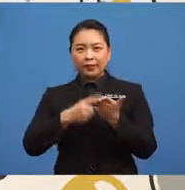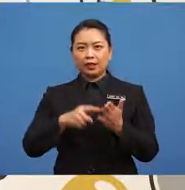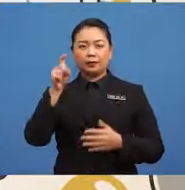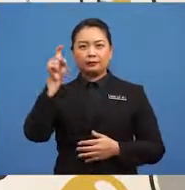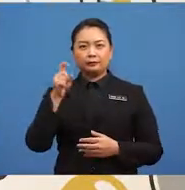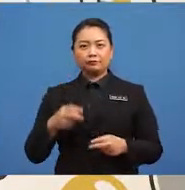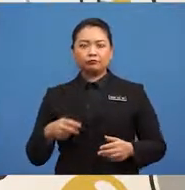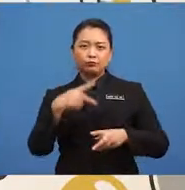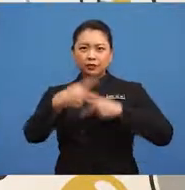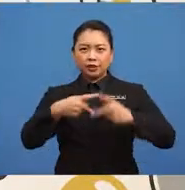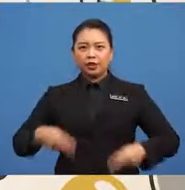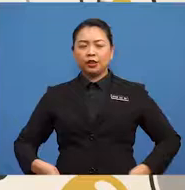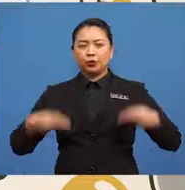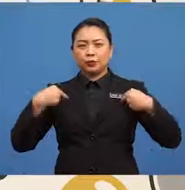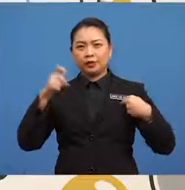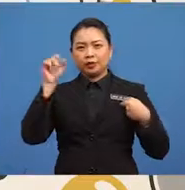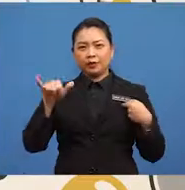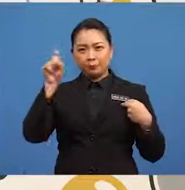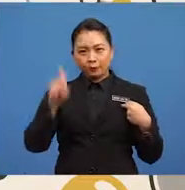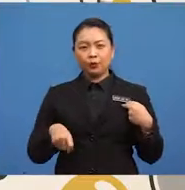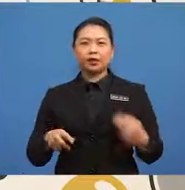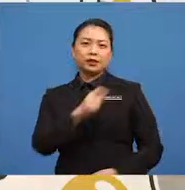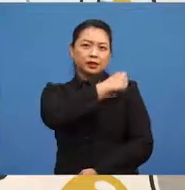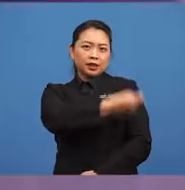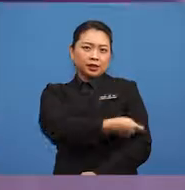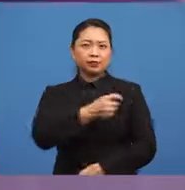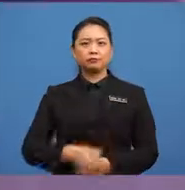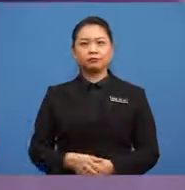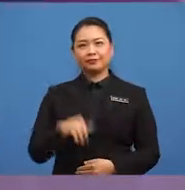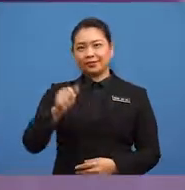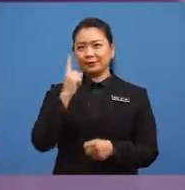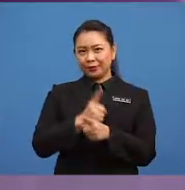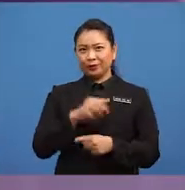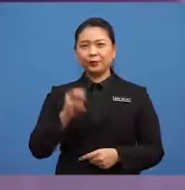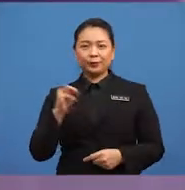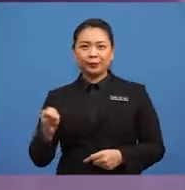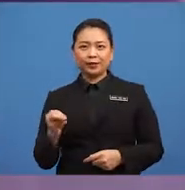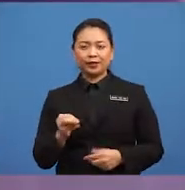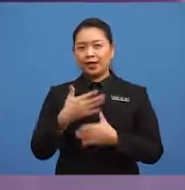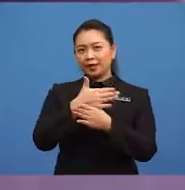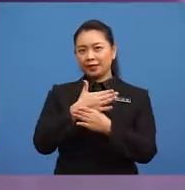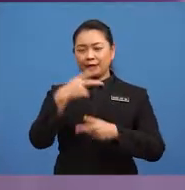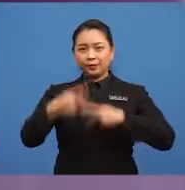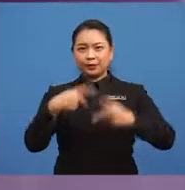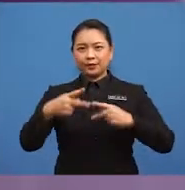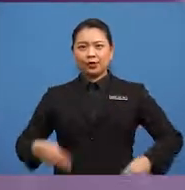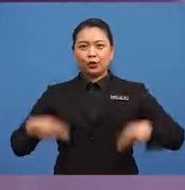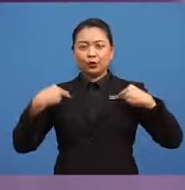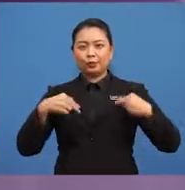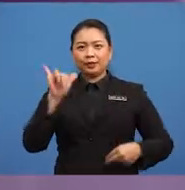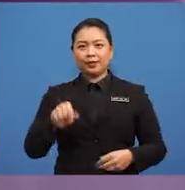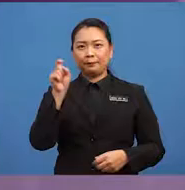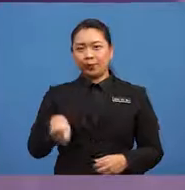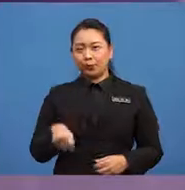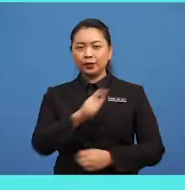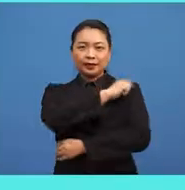proses hidup yang memerlukan tenaga? Ya betul murid-murid, antara proses hidup yang memerlukan